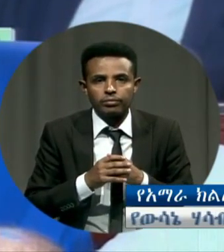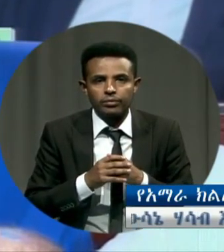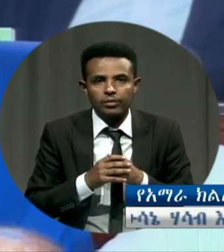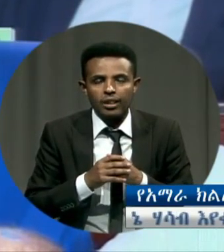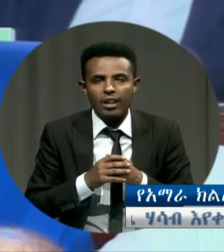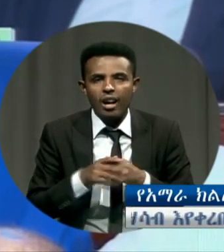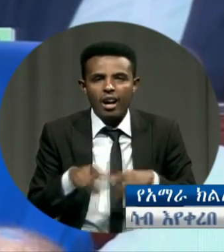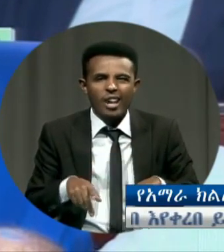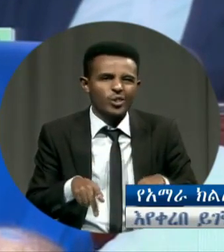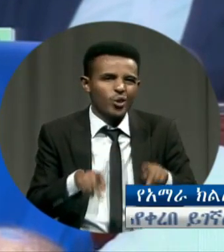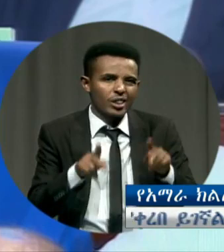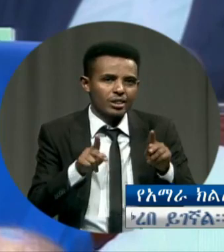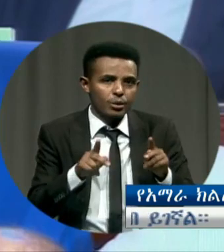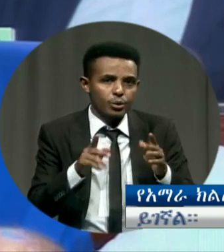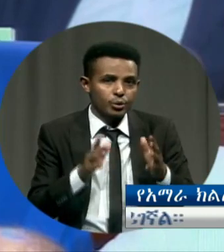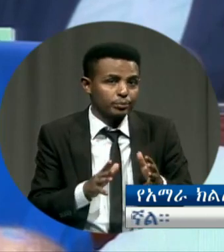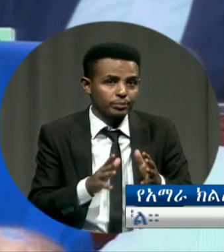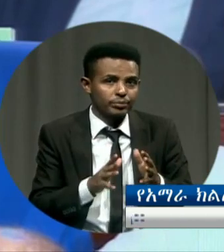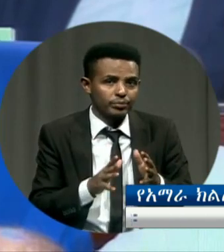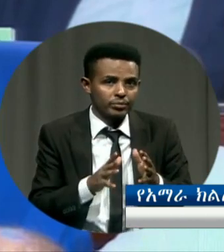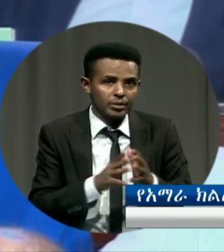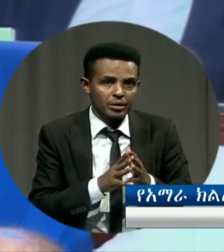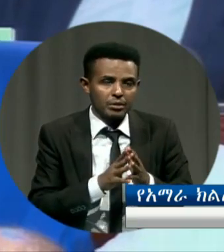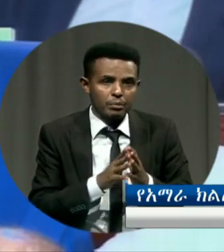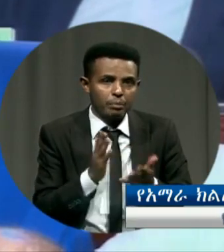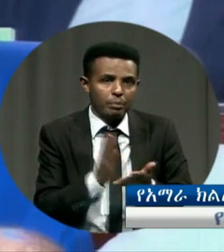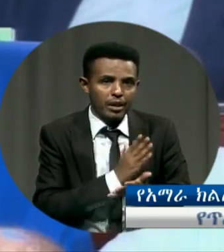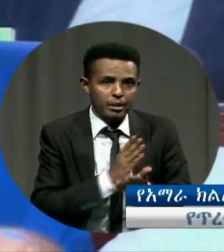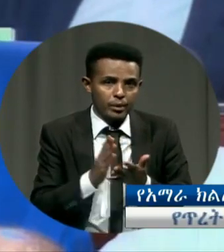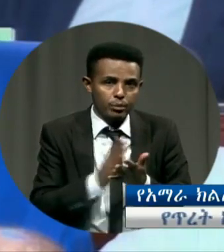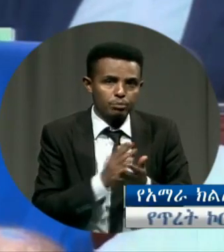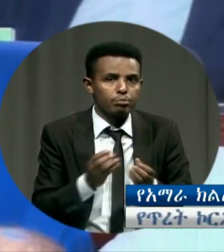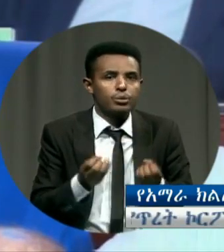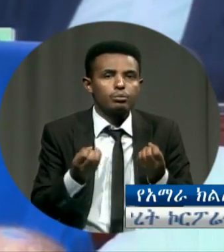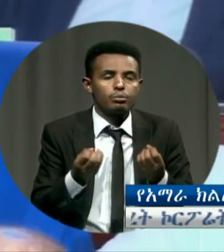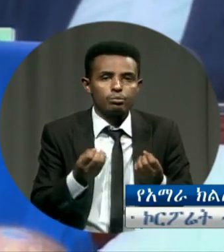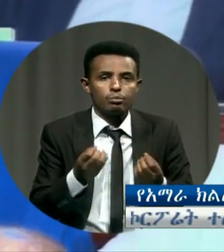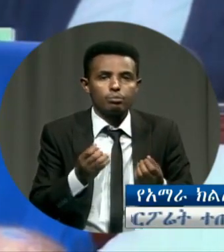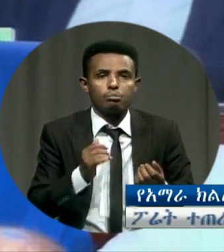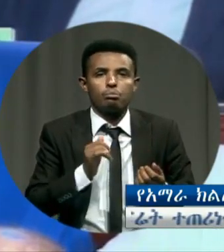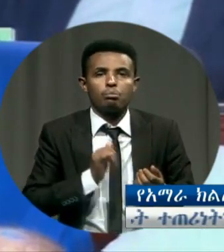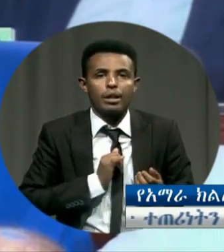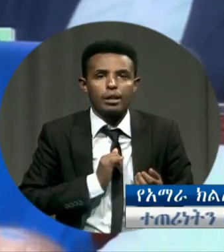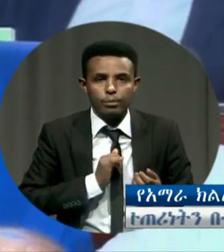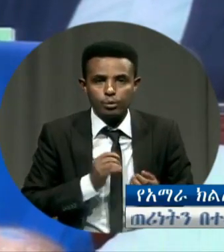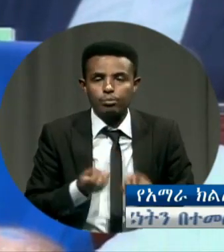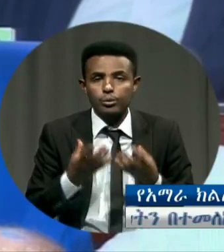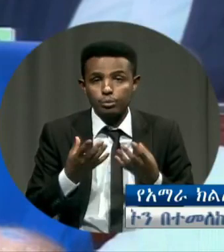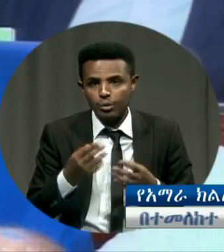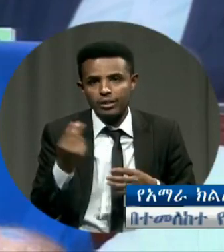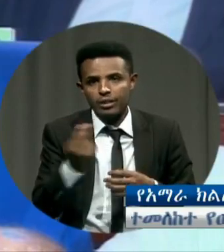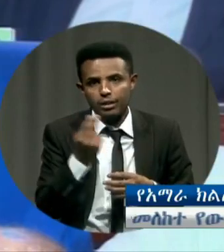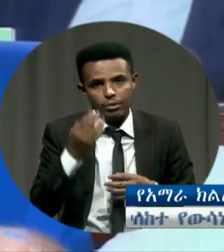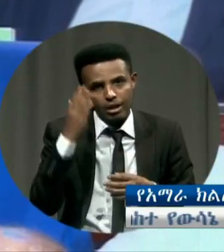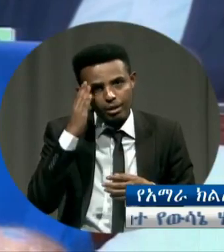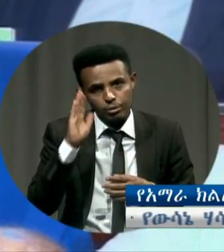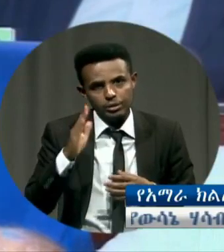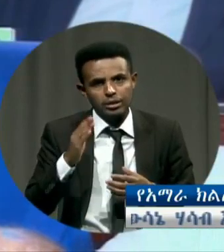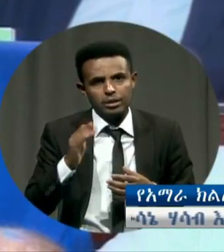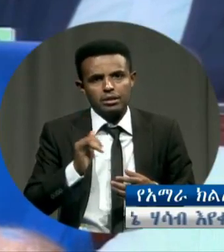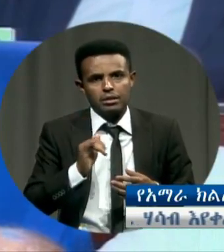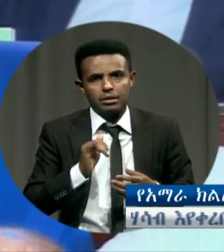አርሶ አደሮቹም ሼር ሆልደር ባለቤቱ ብዙ ነው። ጥቅሙን አላወቅንም እንጂ አላወቁም እንጂ ሼር